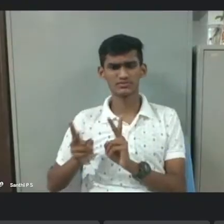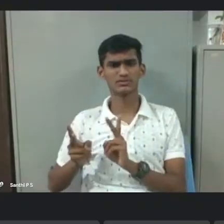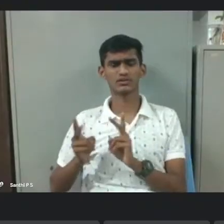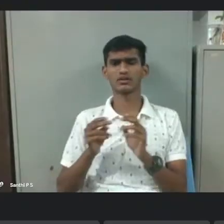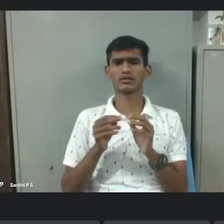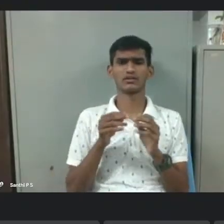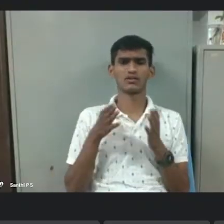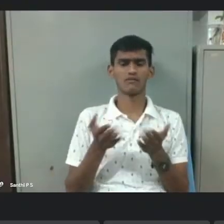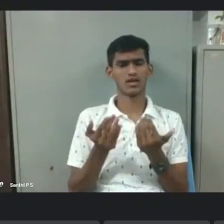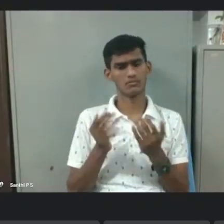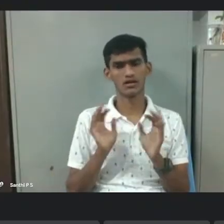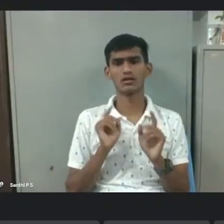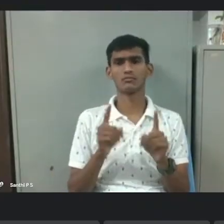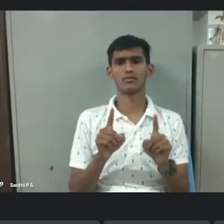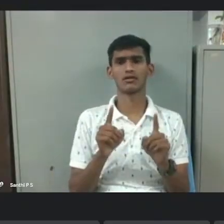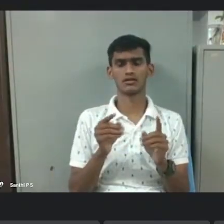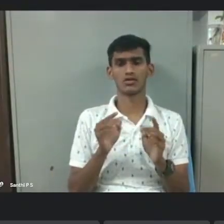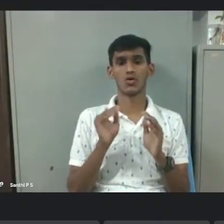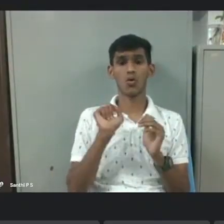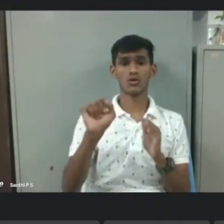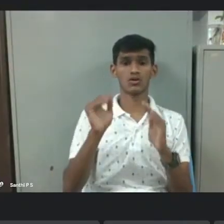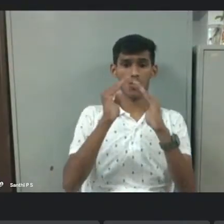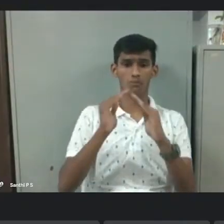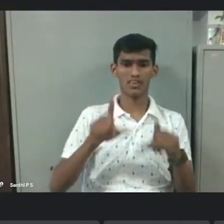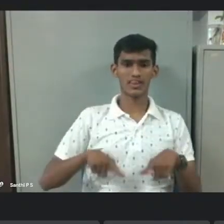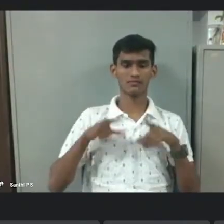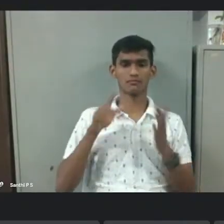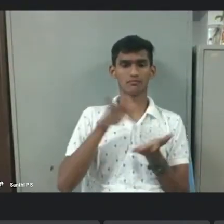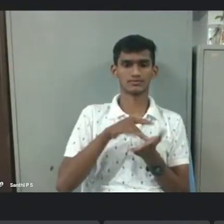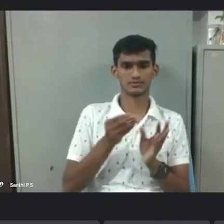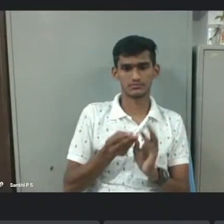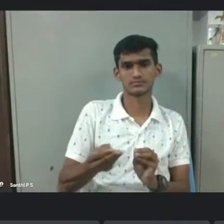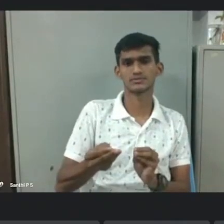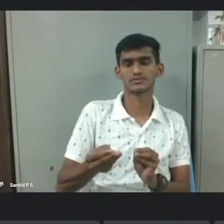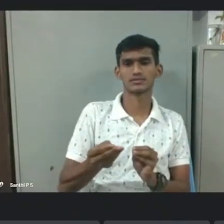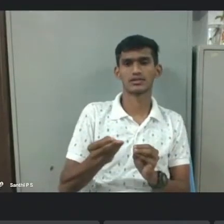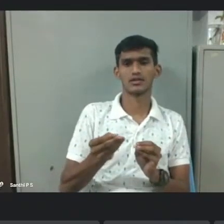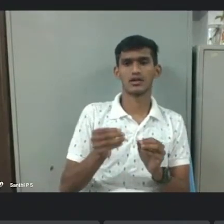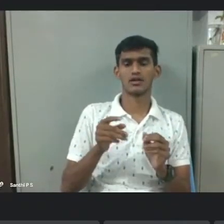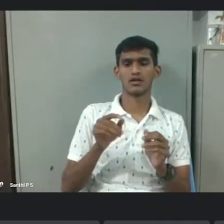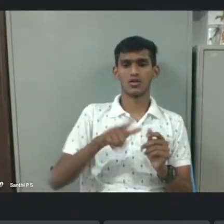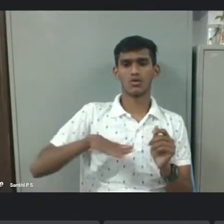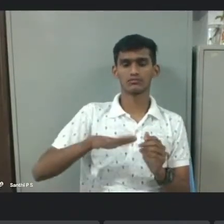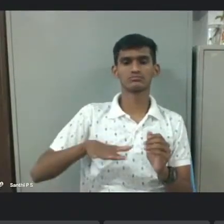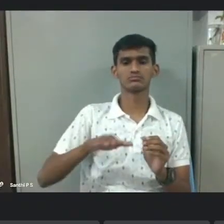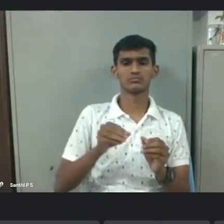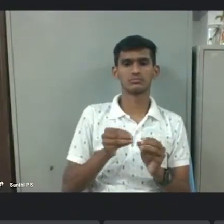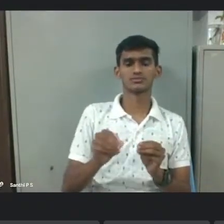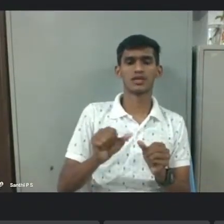അവൈലബിൾ ആണ്. ഇതിൽ ഏറ്റവും അടുത്ത് നമുക്ക് ലോക്കലി ഏറ്റവും പെട്ടെന്ന് തന്നെ എത്തിച്ചേരാവുന്ന ഒരു